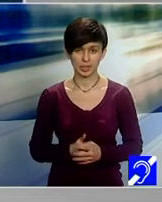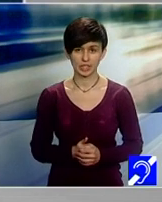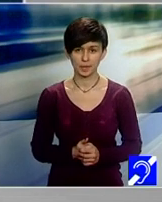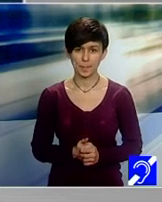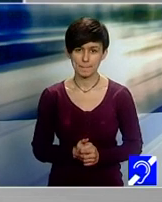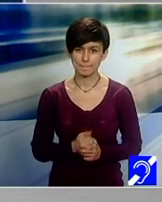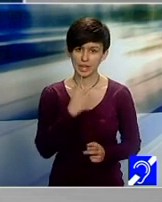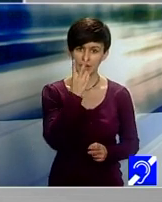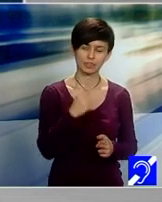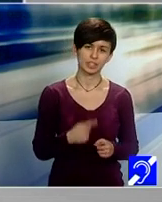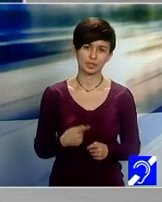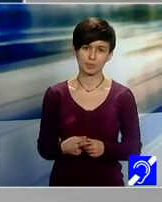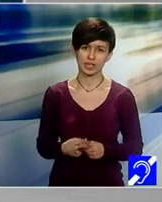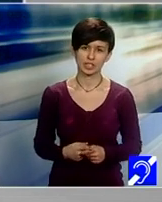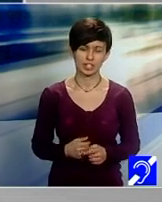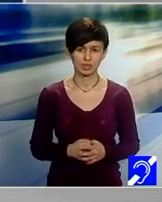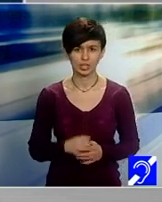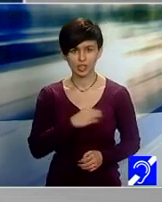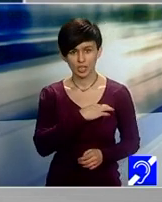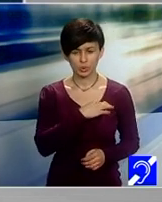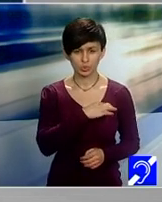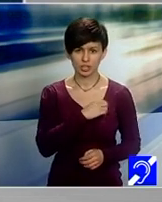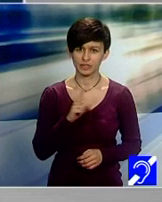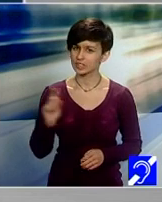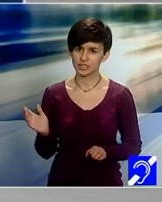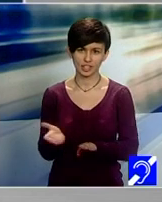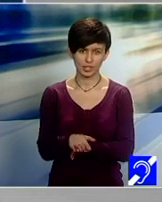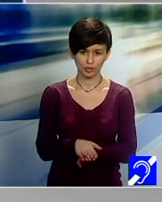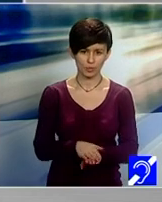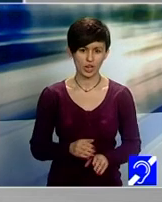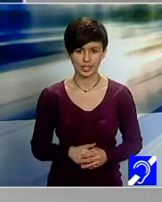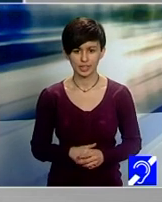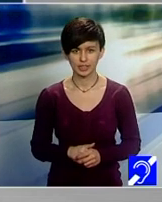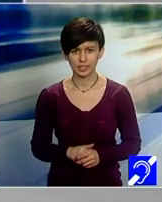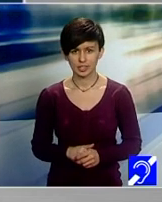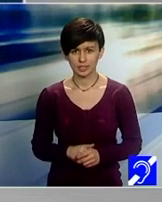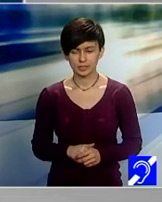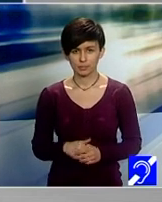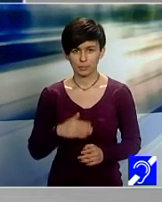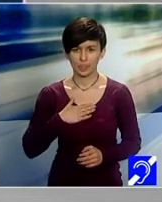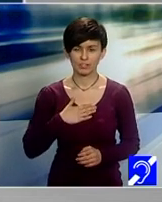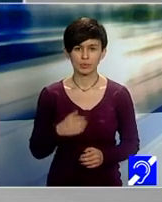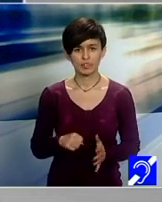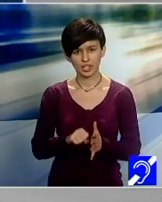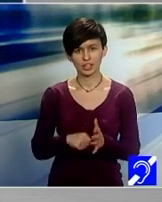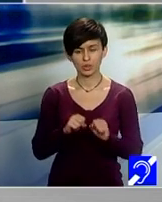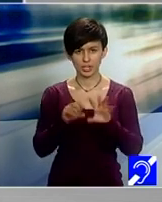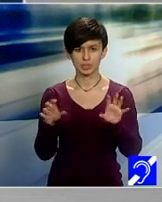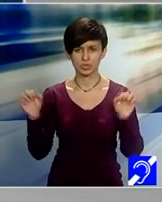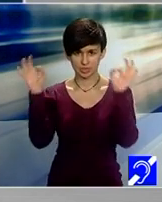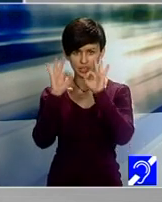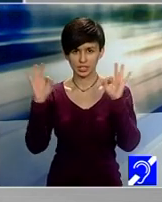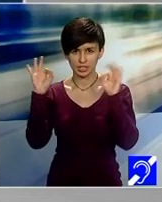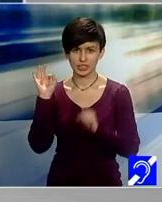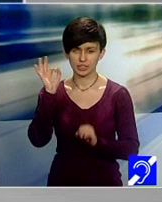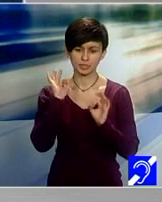cu Universitatea Nu Moare și o să avem acolo o ediție specială din Piața Unirii. Să vedem câtă lume se